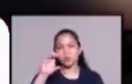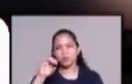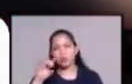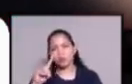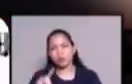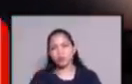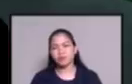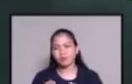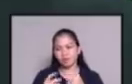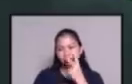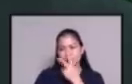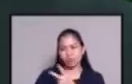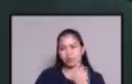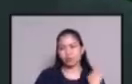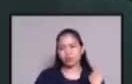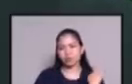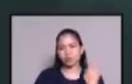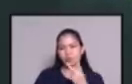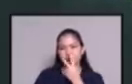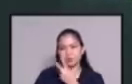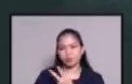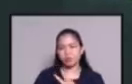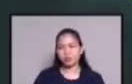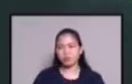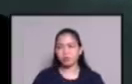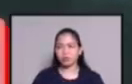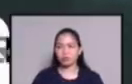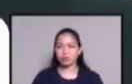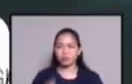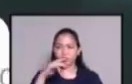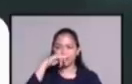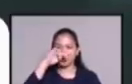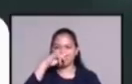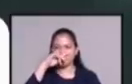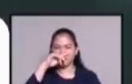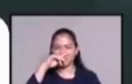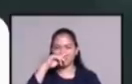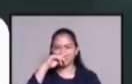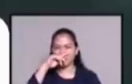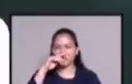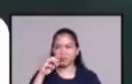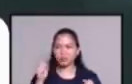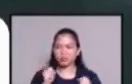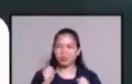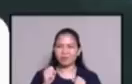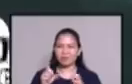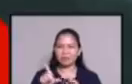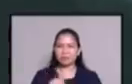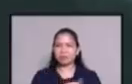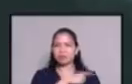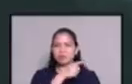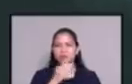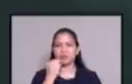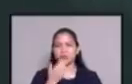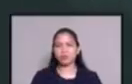namin tiningnan naman nakakita na yung bata medyo malamig na, medyo matagal nang patay, siguro